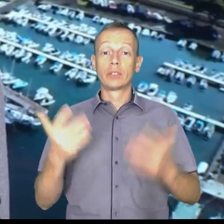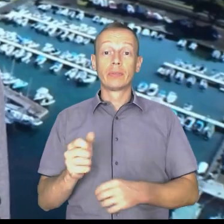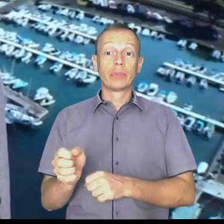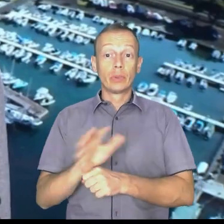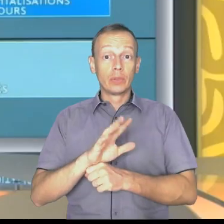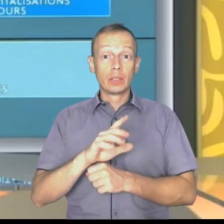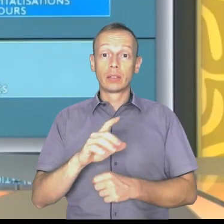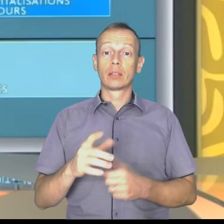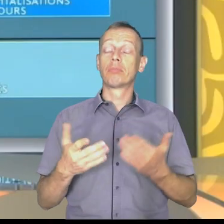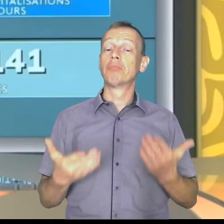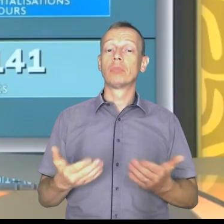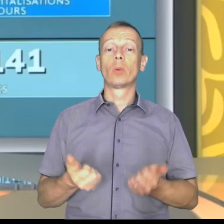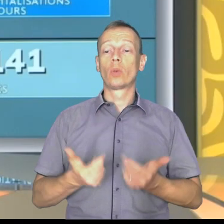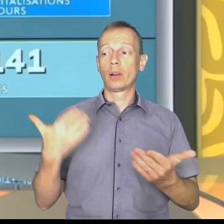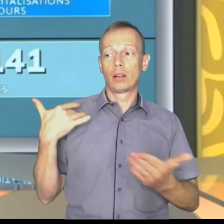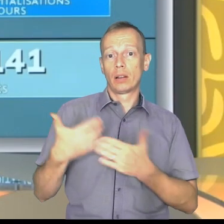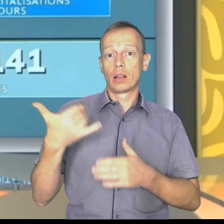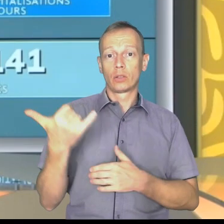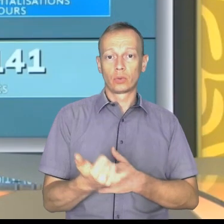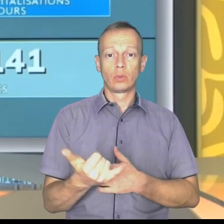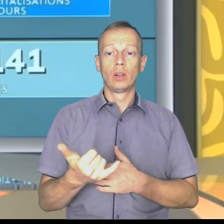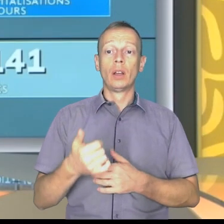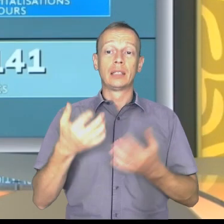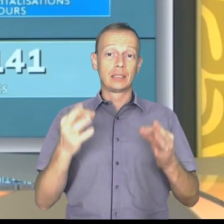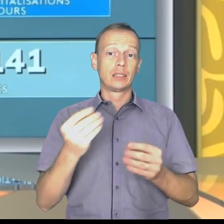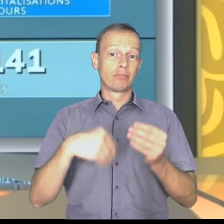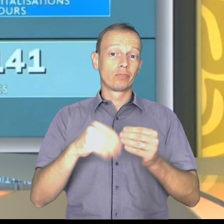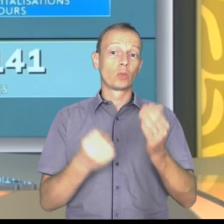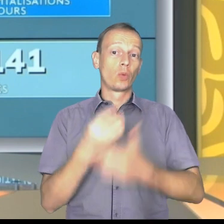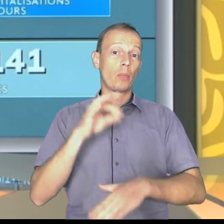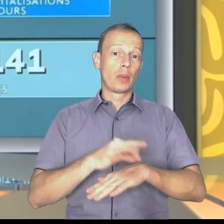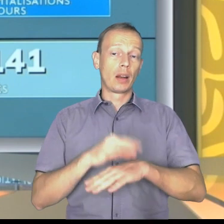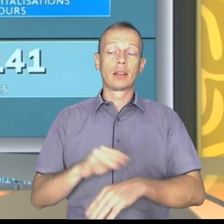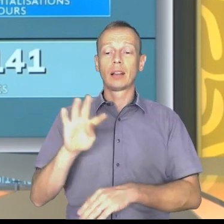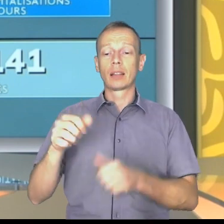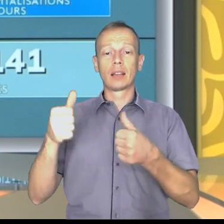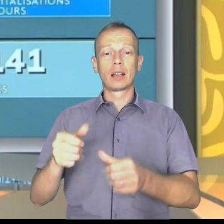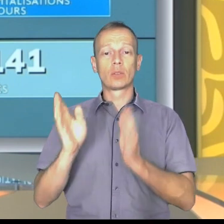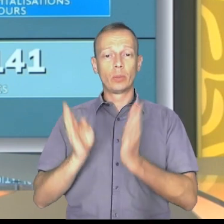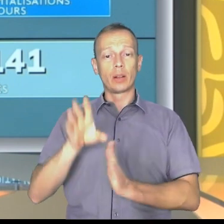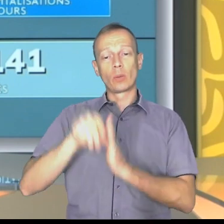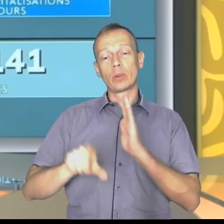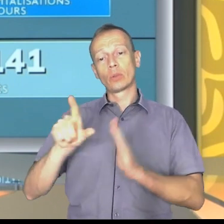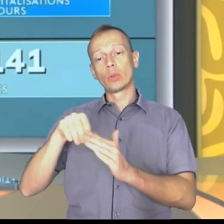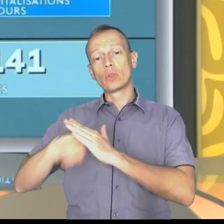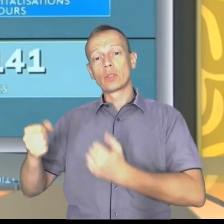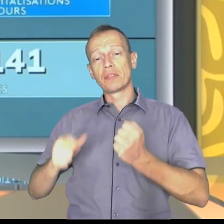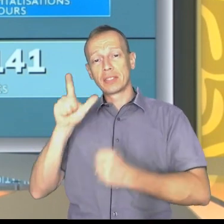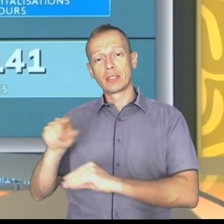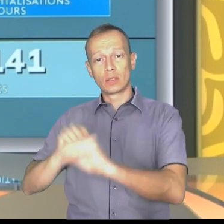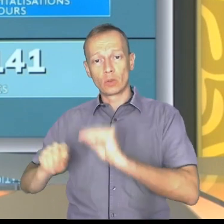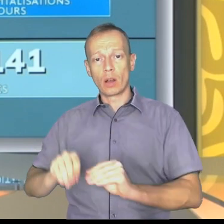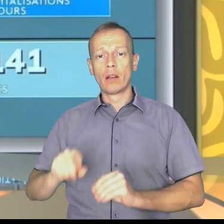pour ces dernières 24 heures, 10 nouveaux cas seulement, 4 hospitalisations dont 2 en réanimation. Près de